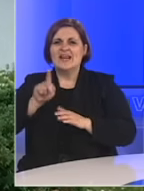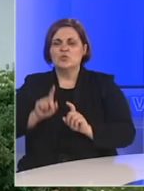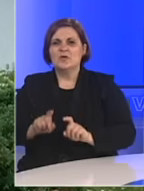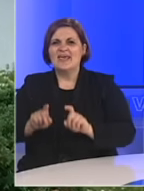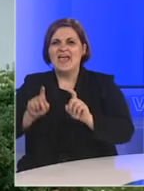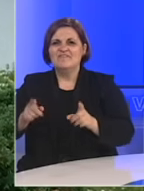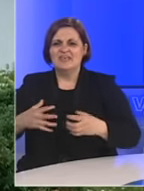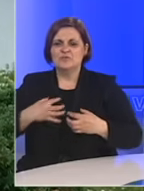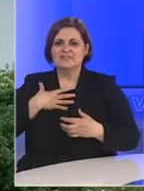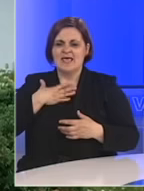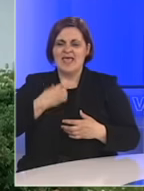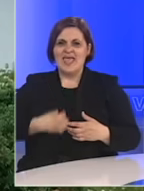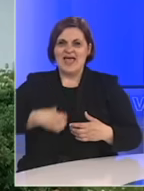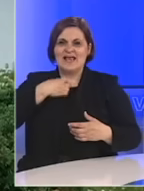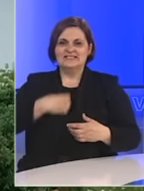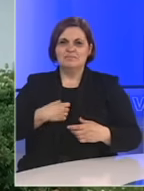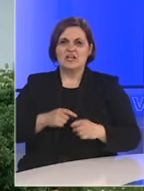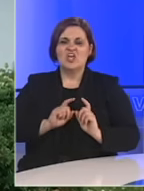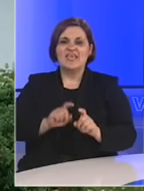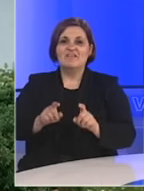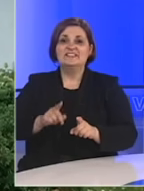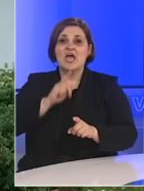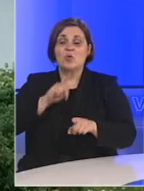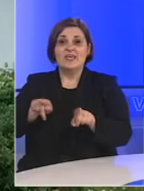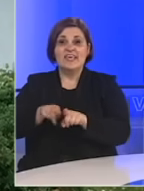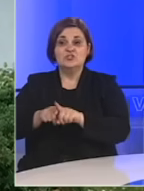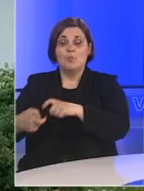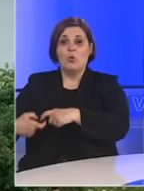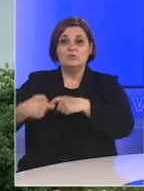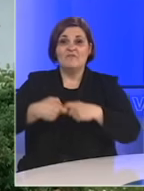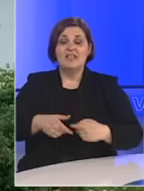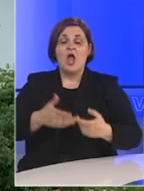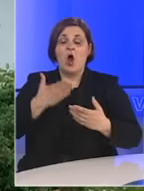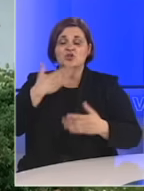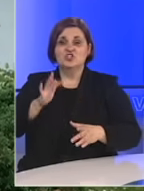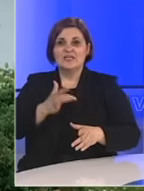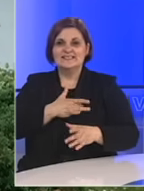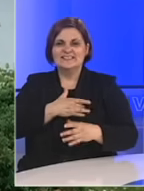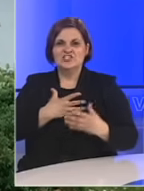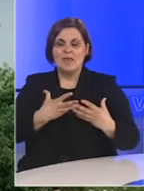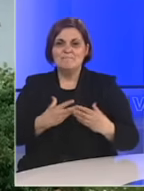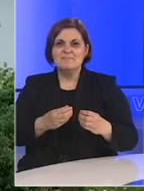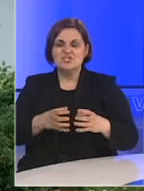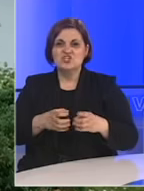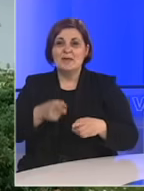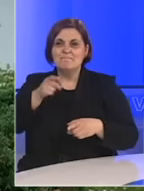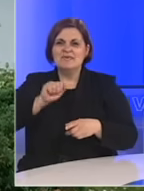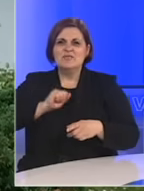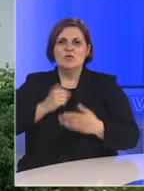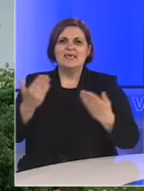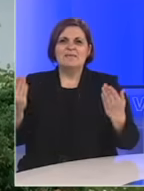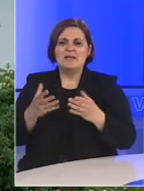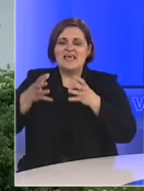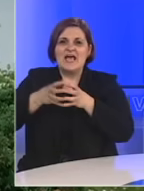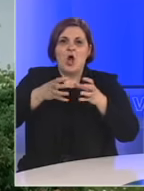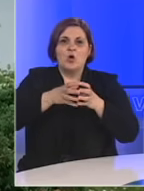virusne respiratorne infekcije koje također dovode do oštećenja srčanog mišića. Naime, mi imamo tu prije svega nekoliko